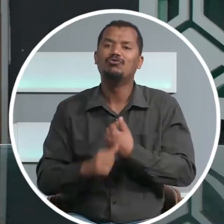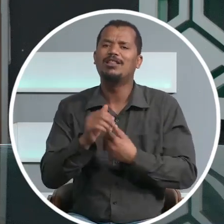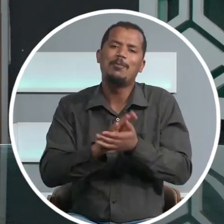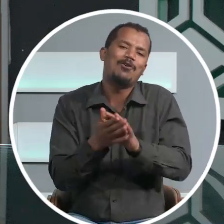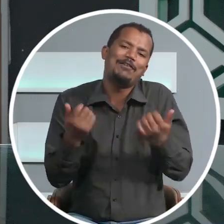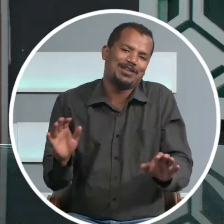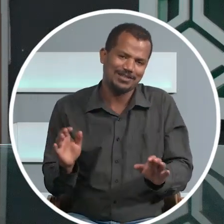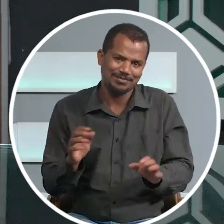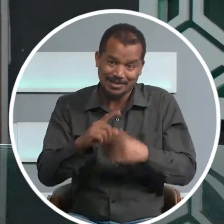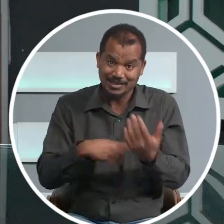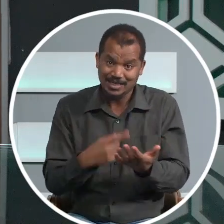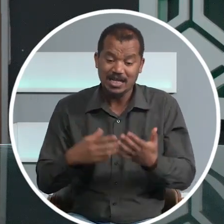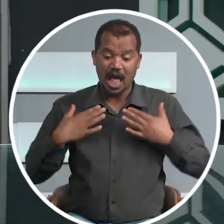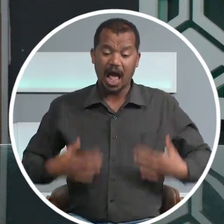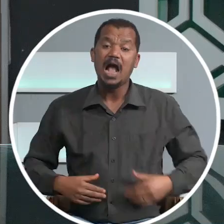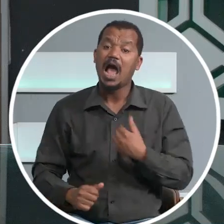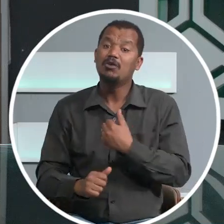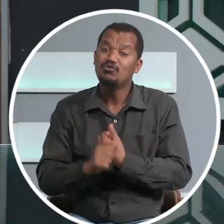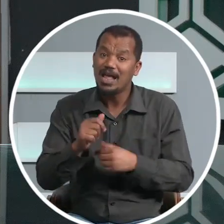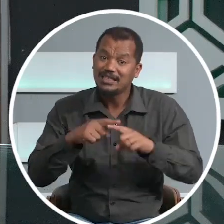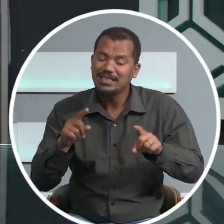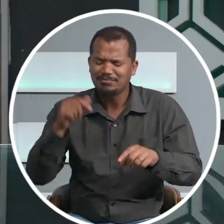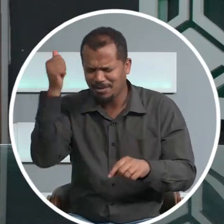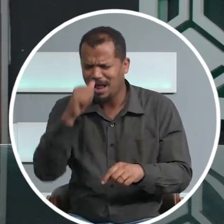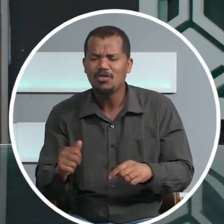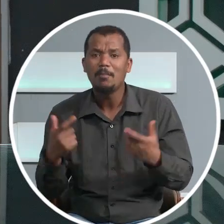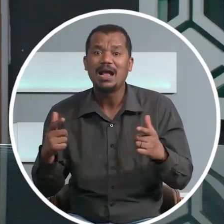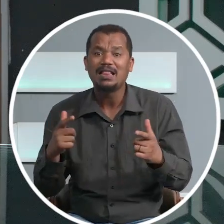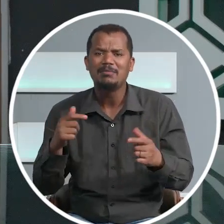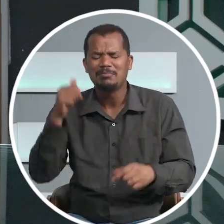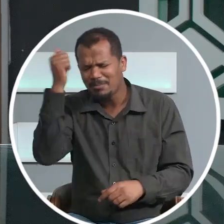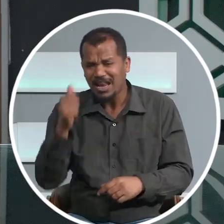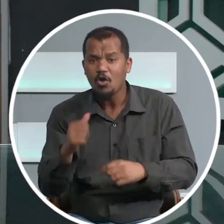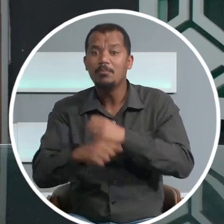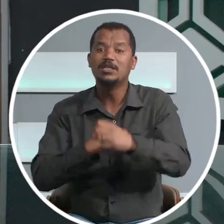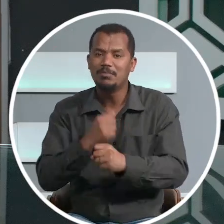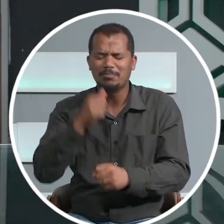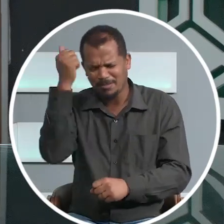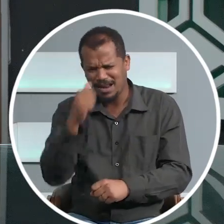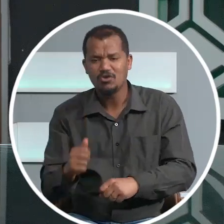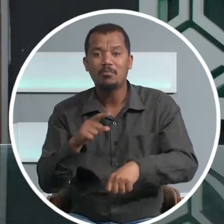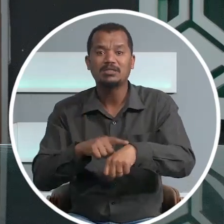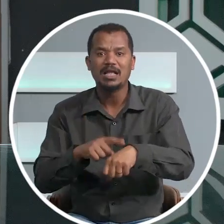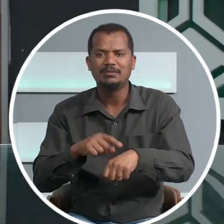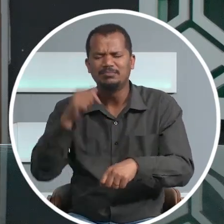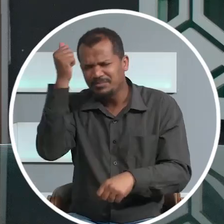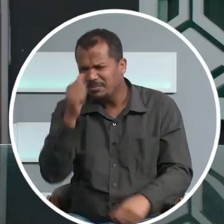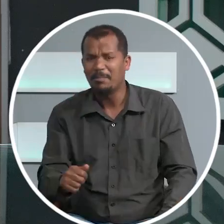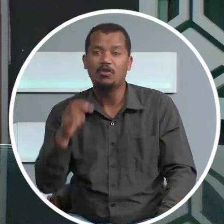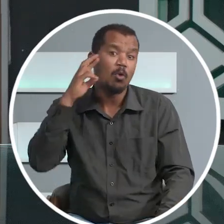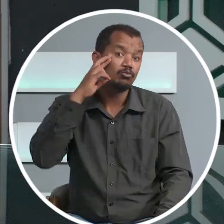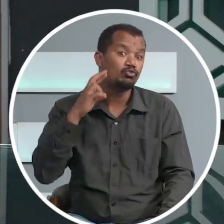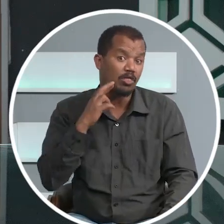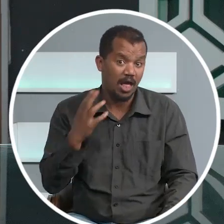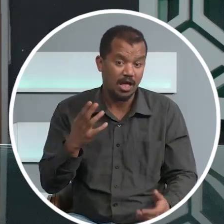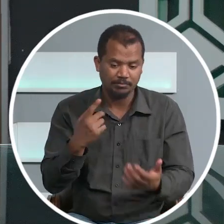መሆን አንፈልግማ። ስለዚህ አካል ጉዳት ግን በየትኛውም አጋጣሚ በየትኛውም እድሜ በየትኛውም ሰዓትና በየትኛውም ጾታ